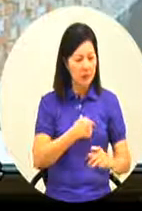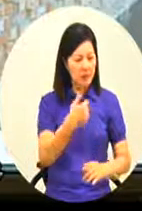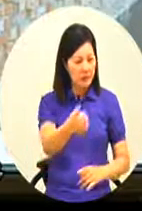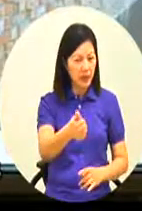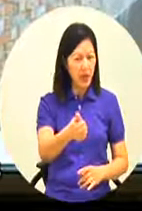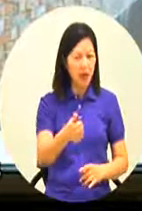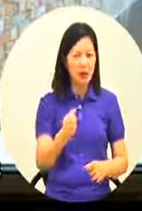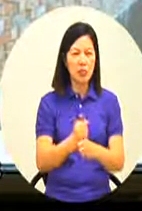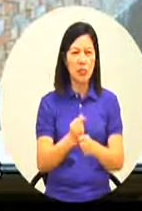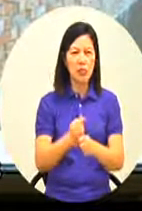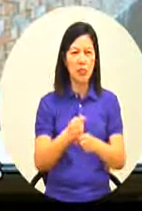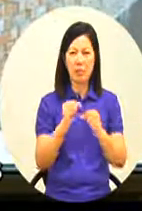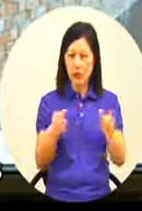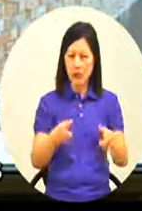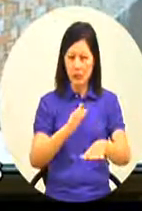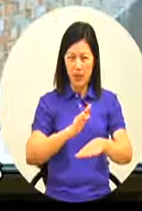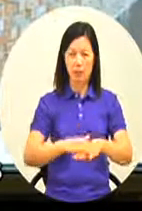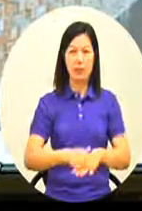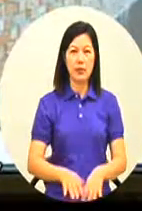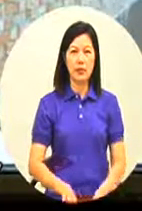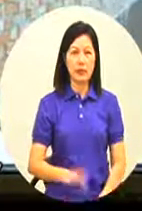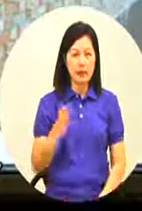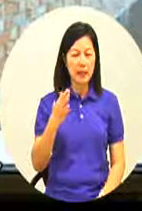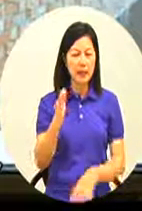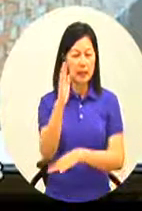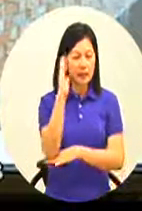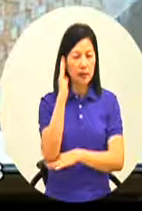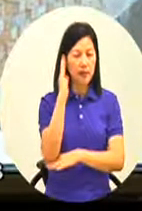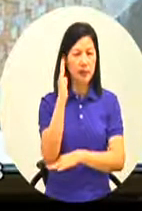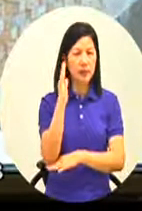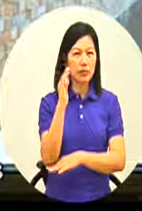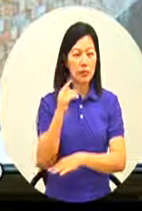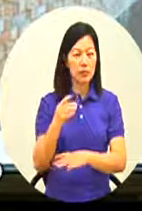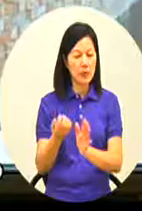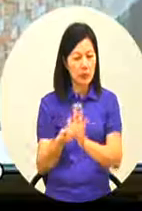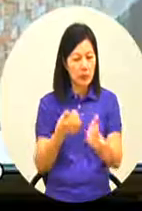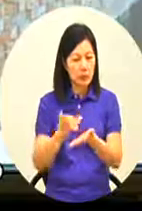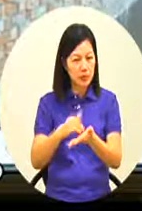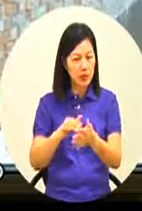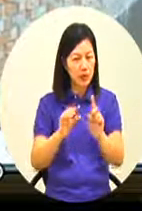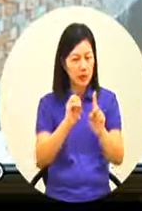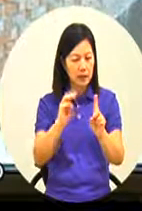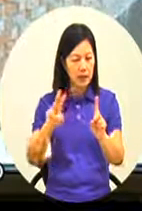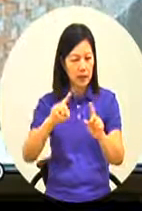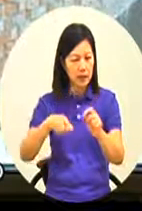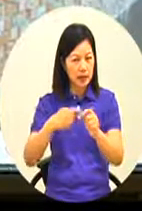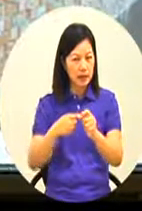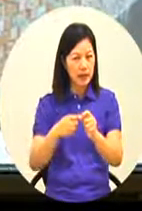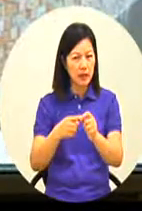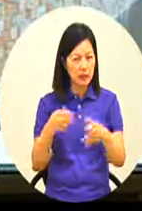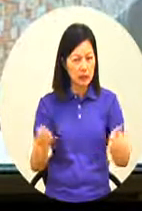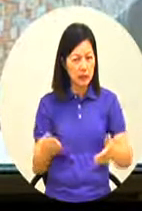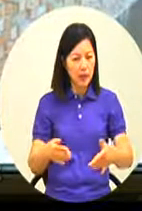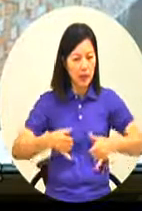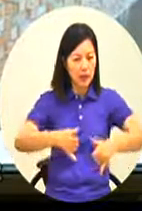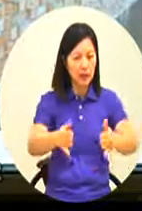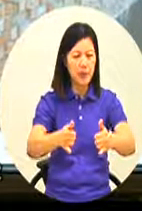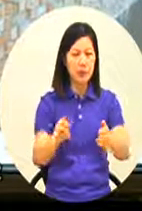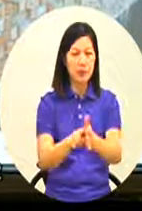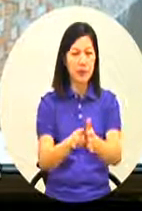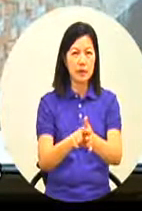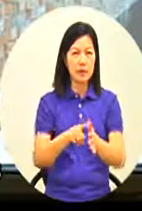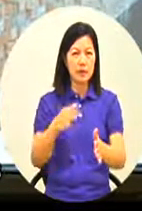持却是伫咱的政府有编有上103年开辟道路的时阵。从